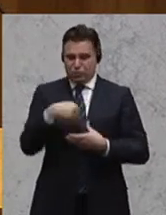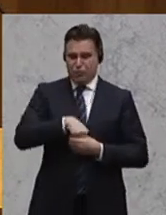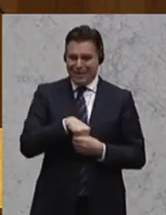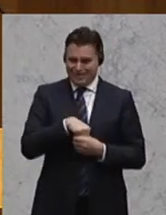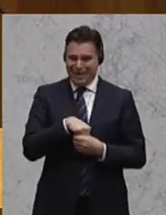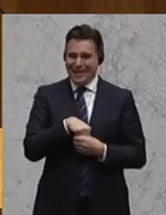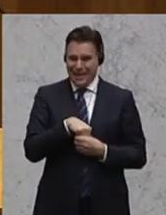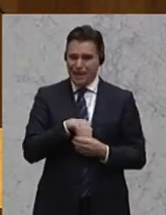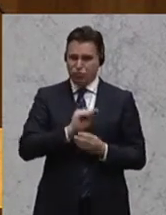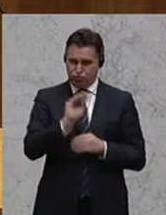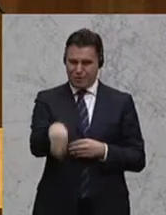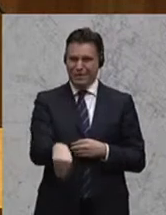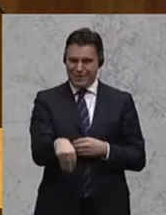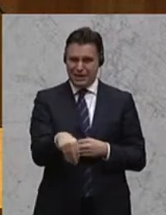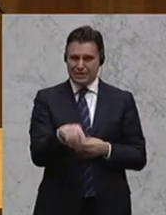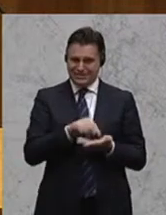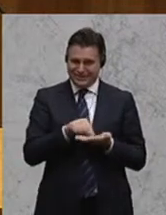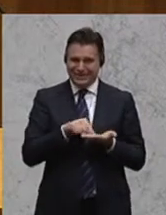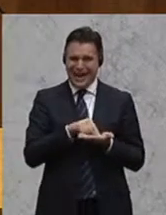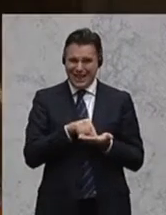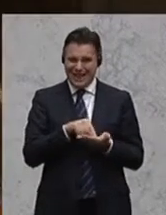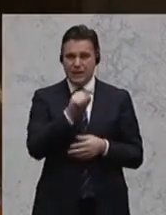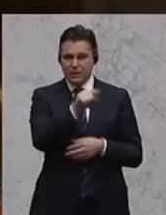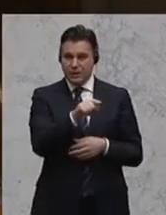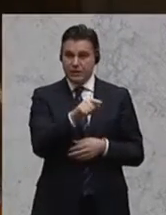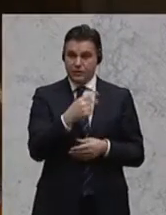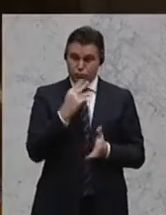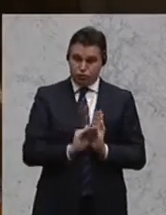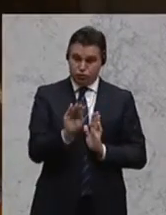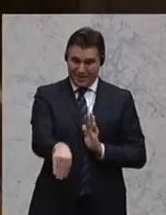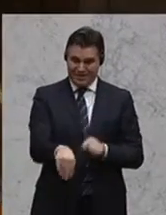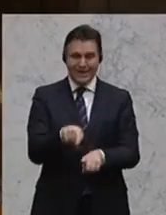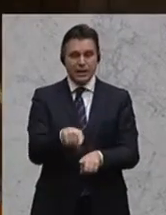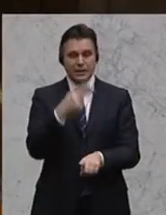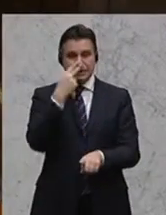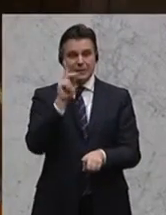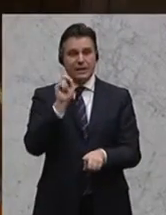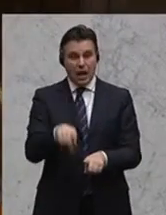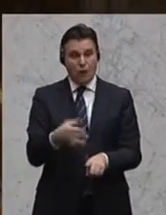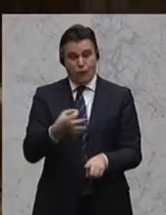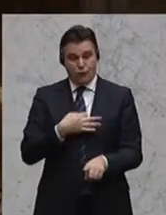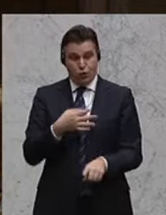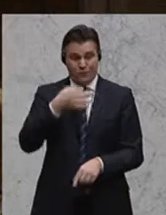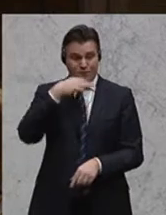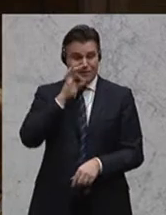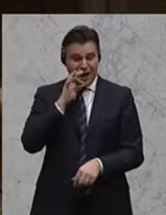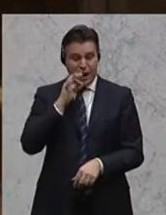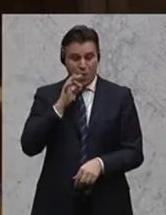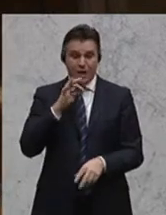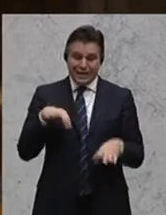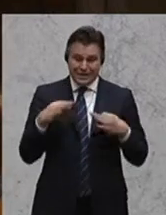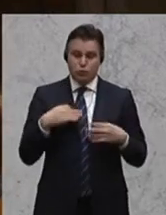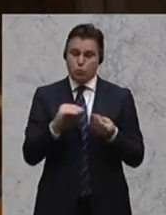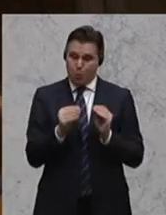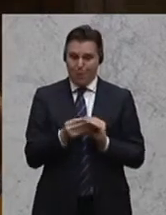der im Ausschuss war und der sich ernsthaft beschäftigt hat, dem ist bewusst, wie problematisch auch gesundheitlich für eine Frau eine Eizellenspende sein